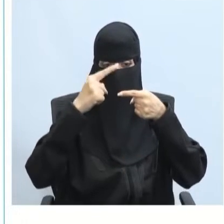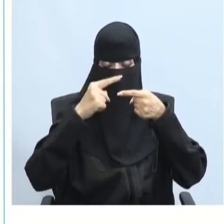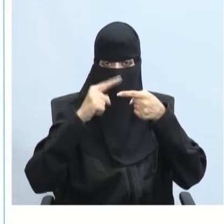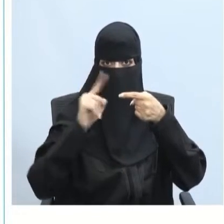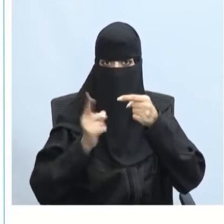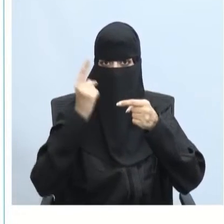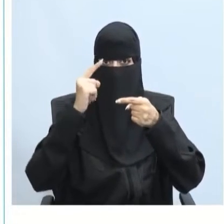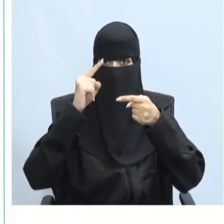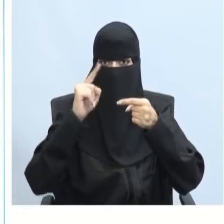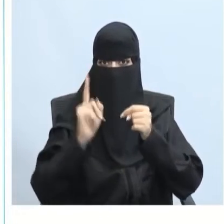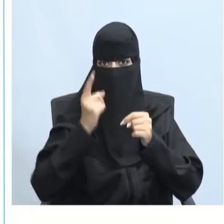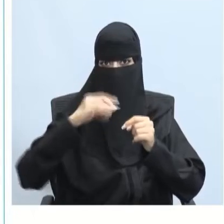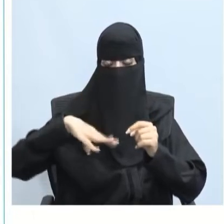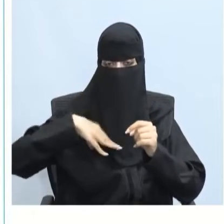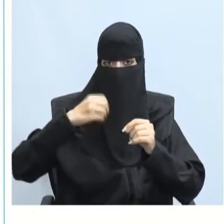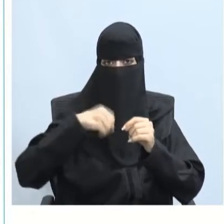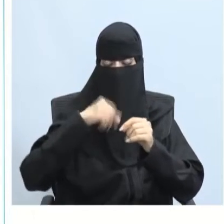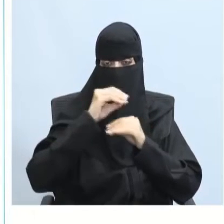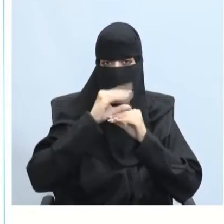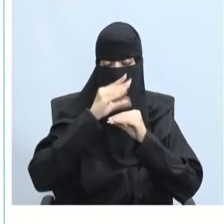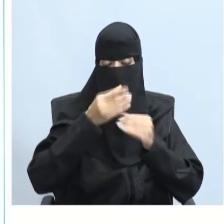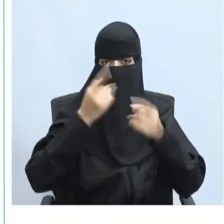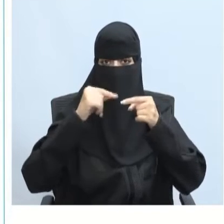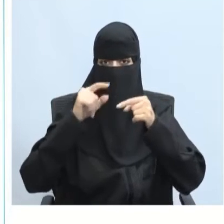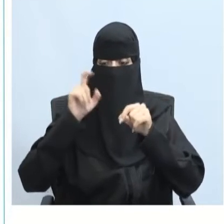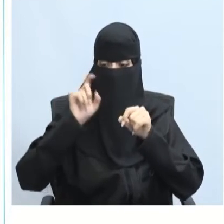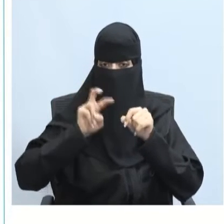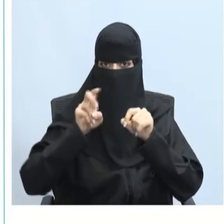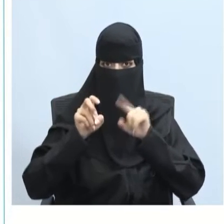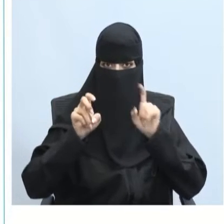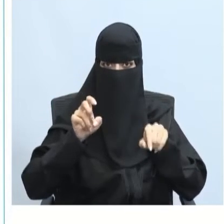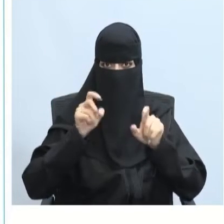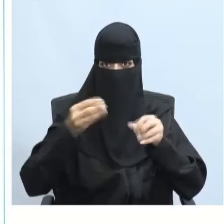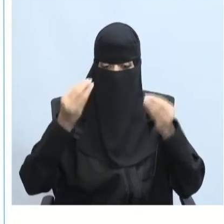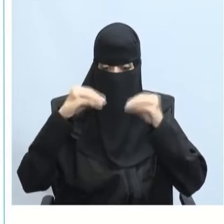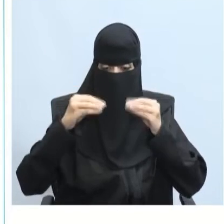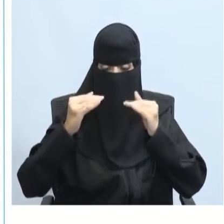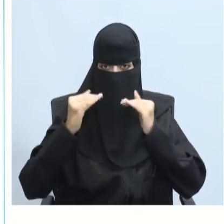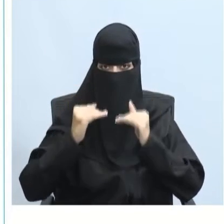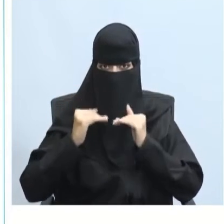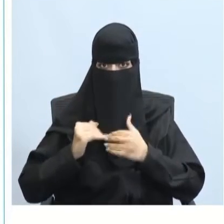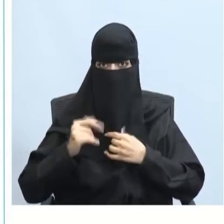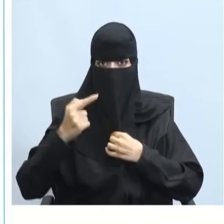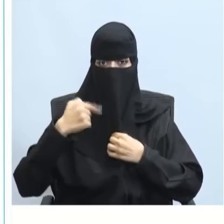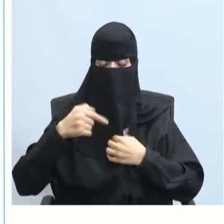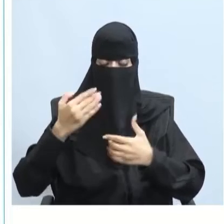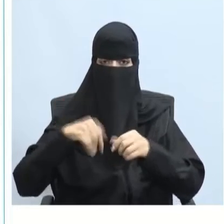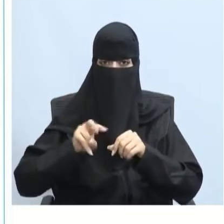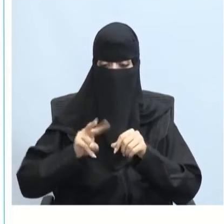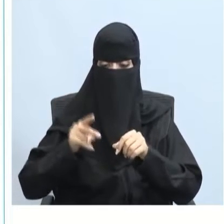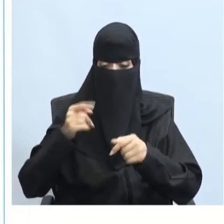الادوار استكمل عمليه اضافه الادوار الاضافيه من خلال الضغط المزدوج